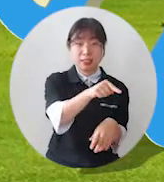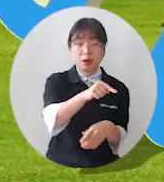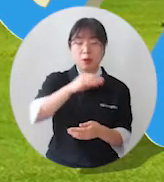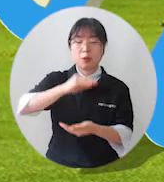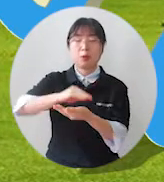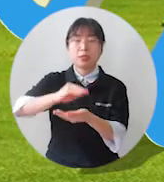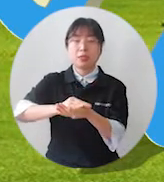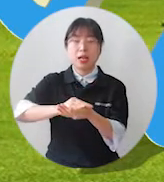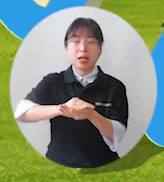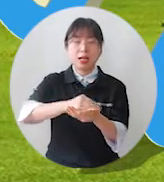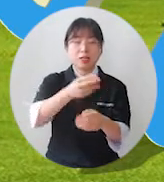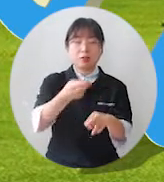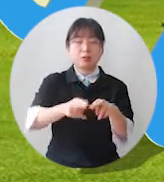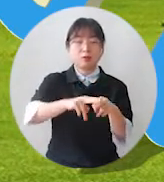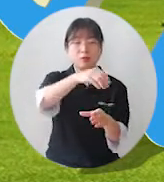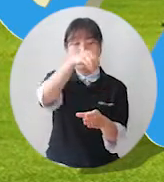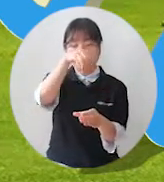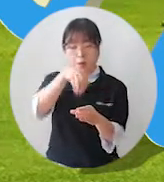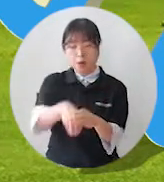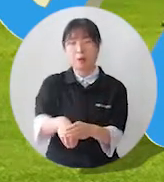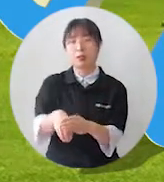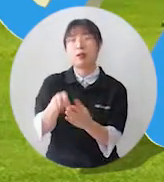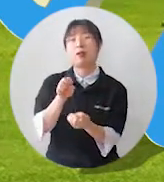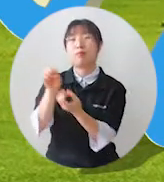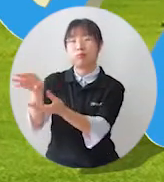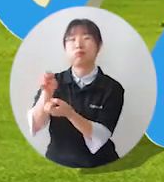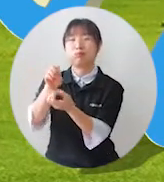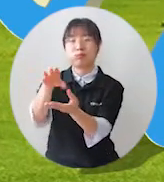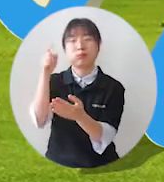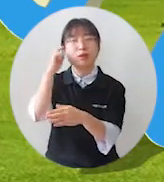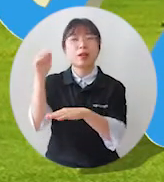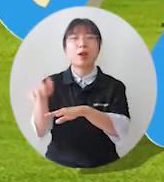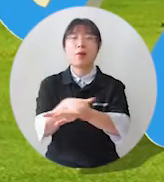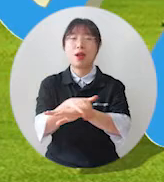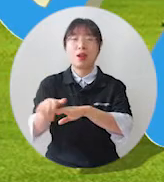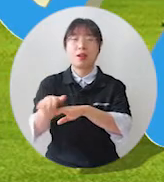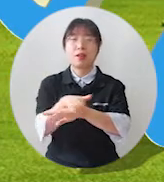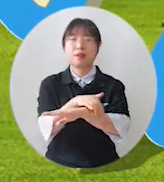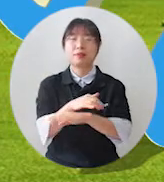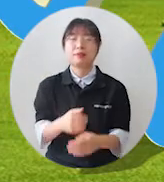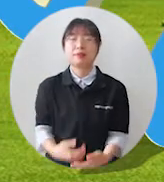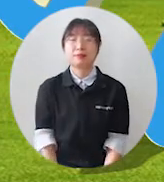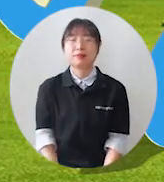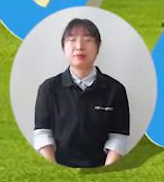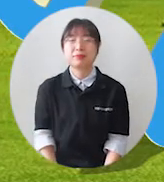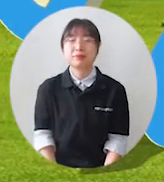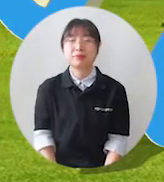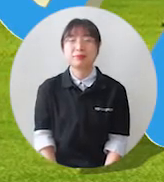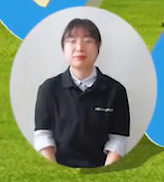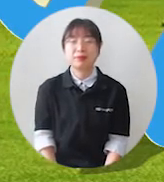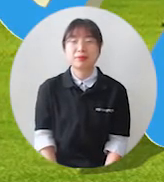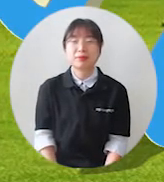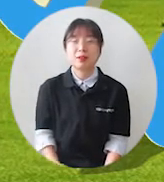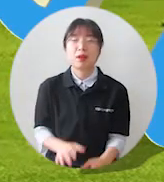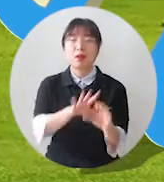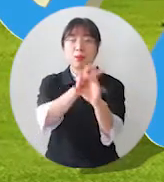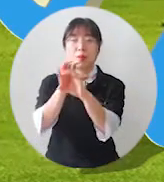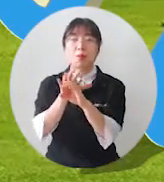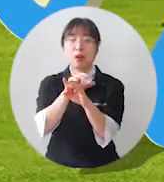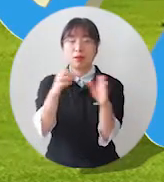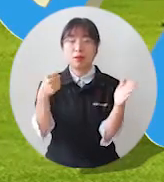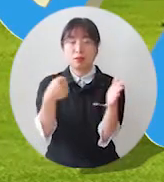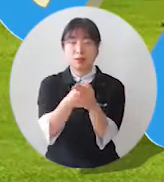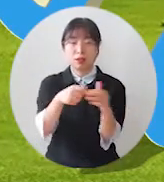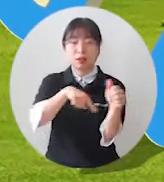식사 제공 서비스 대상인 어르신들에게 도시락과 함께 전달할 계획인데요. 모두가 코로나19로 어려운